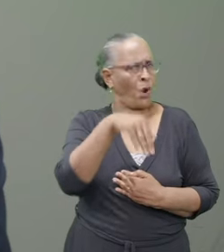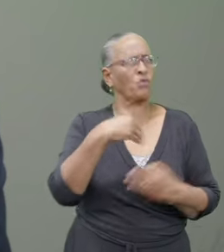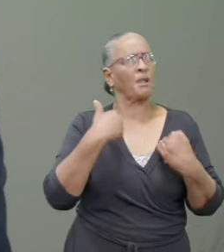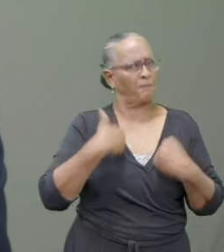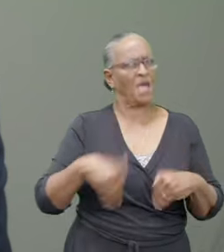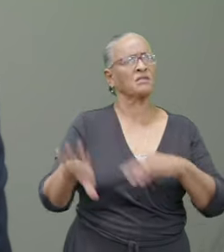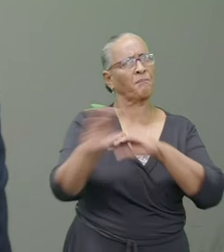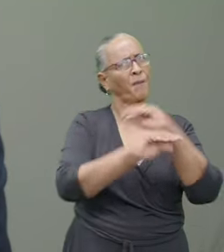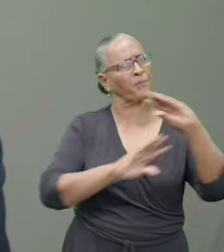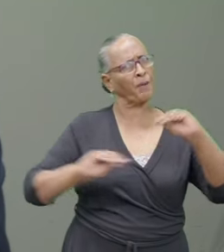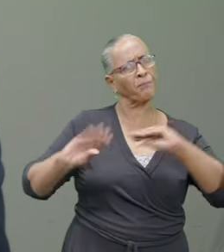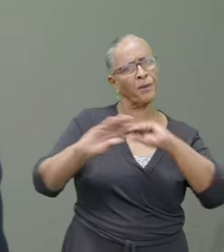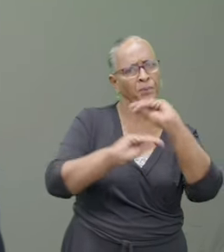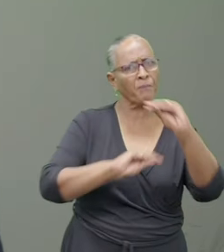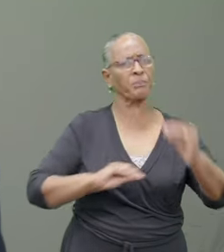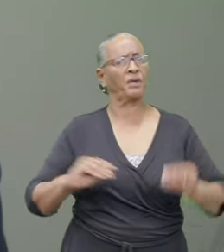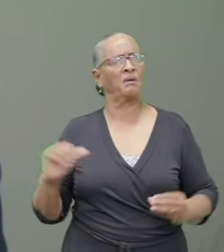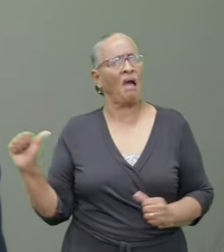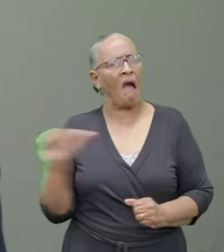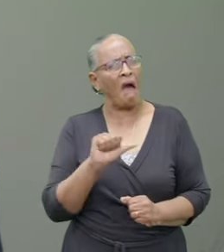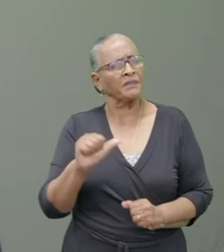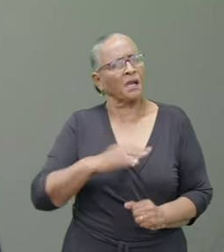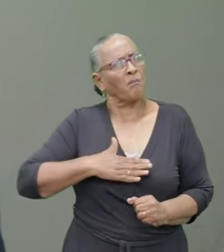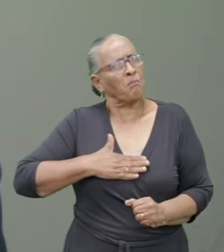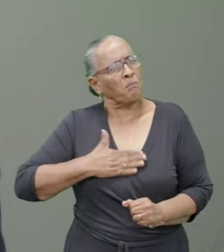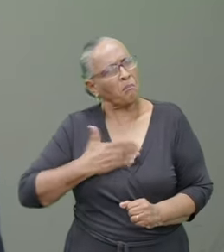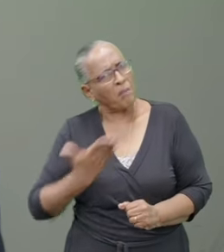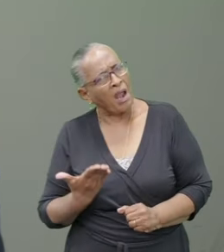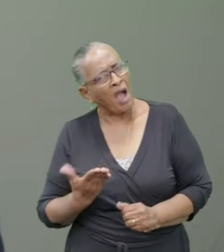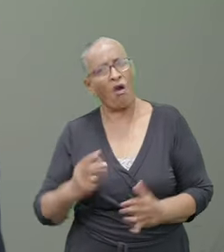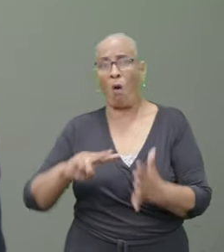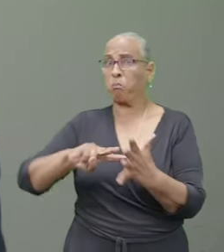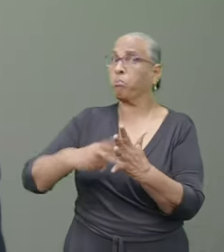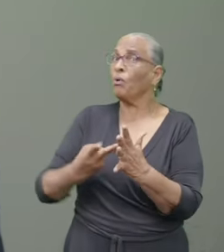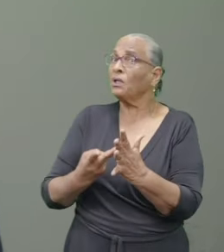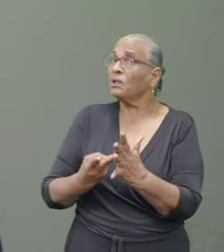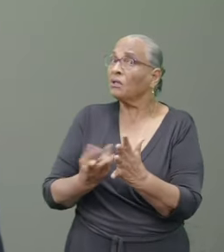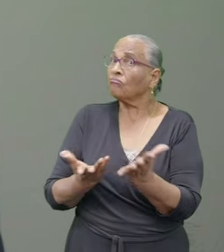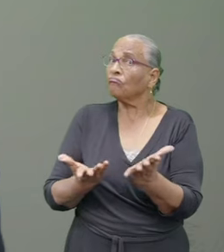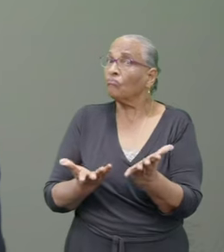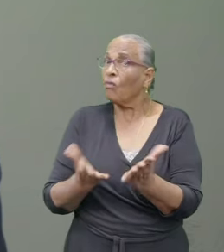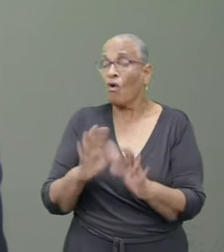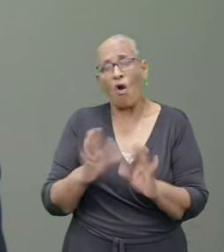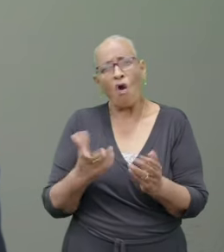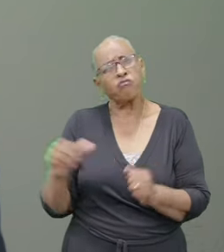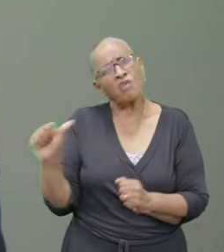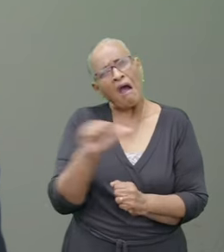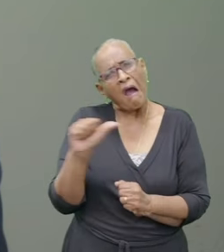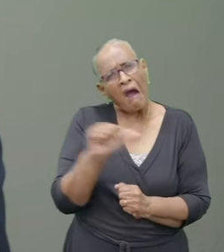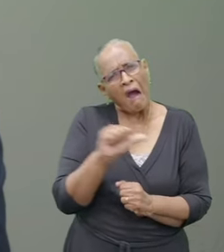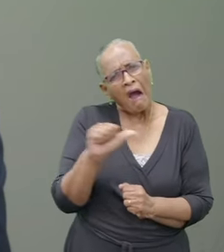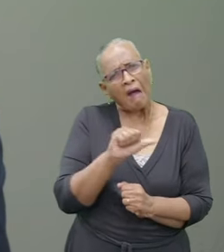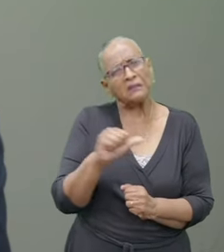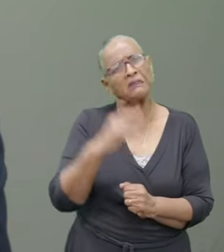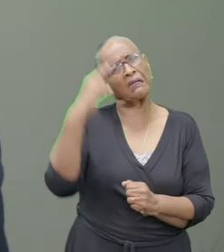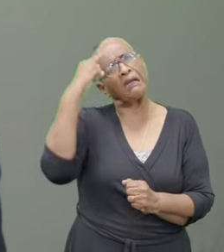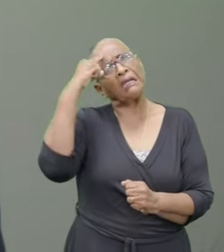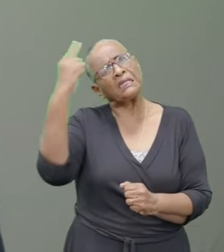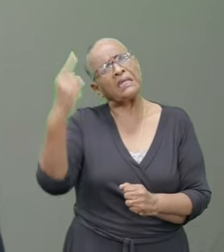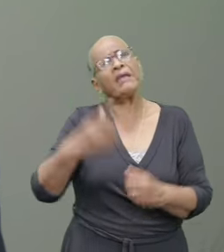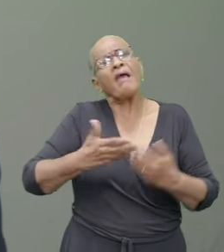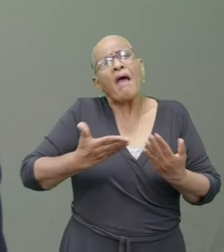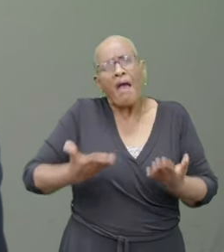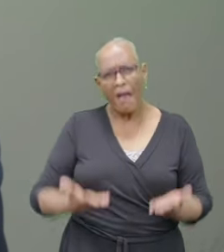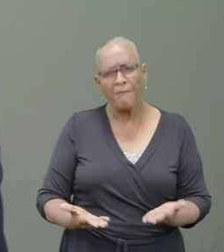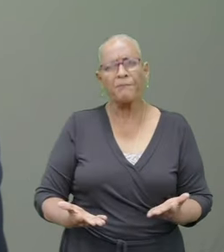die vanwege andere belangen, zij het politiek of vanwege andere, met natuurlijk de intentie neem ik aan,